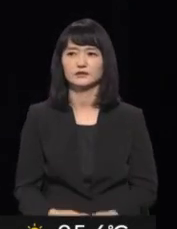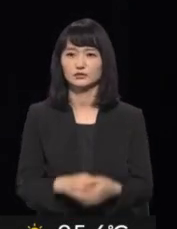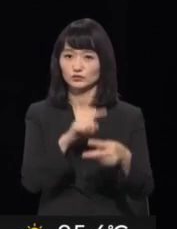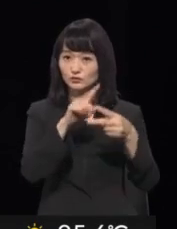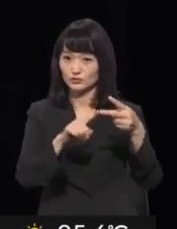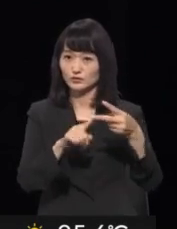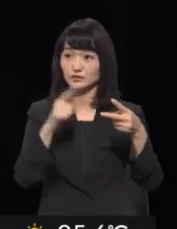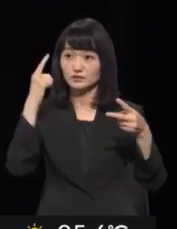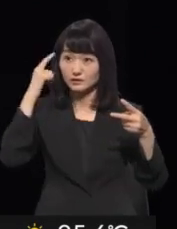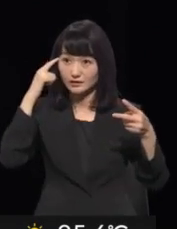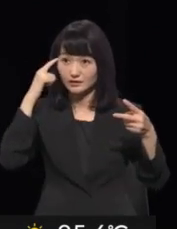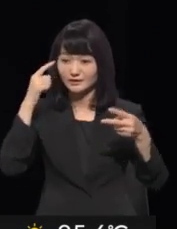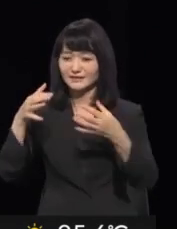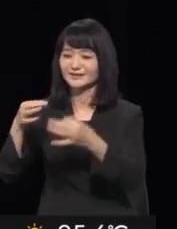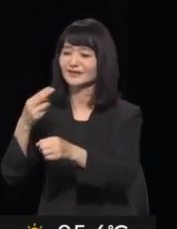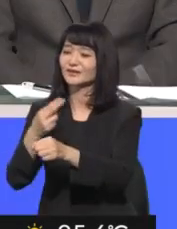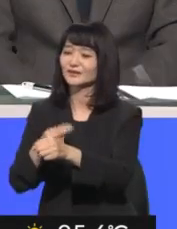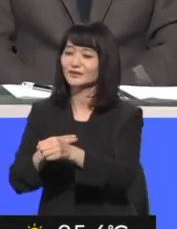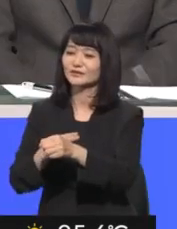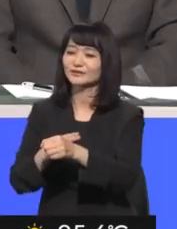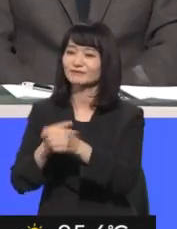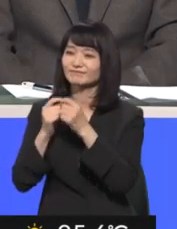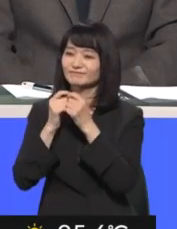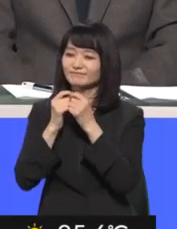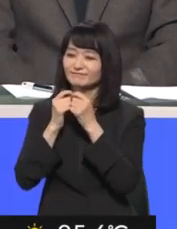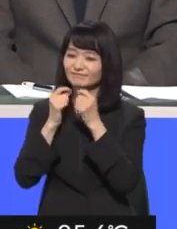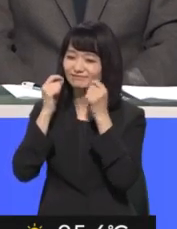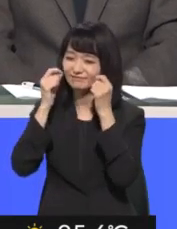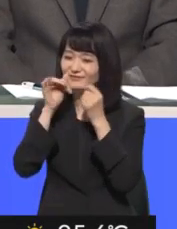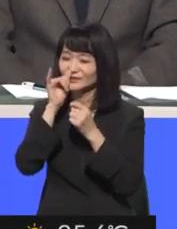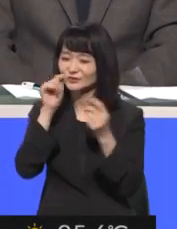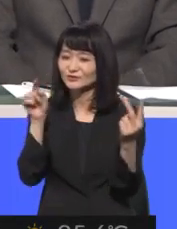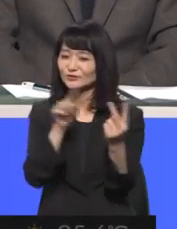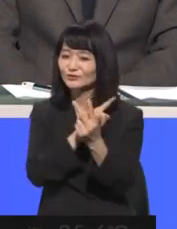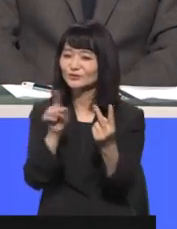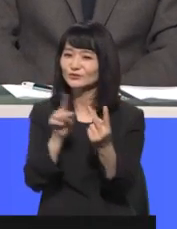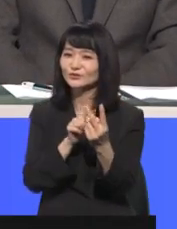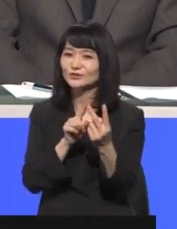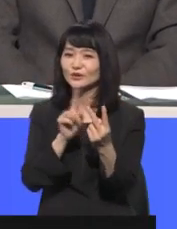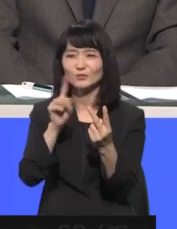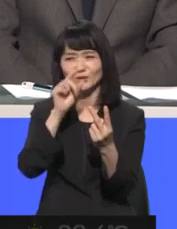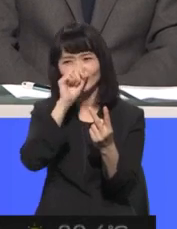다 김우식 교수님 해맑게 웃고 계셔서 뭐를 더 좋아하지는 모르겠습니다. 예.